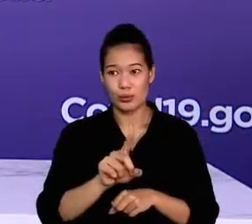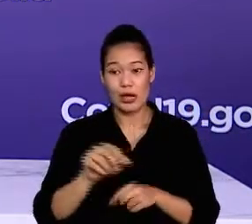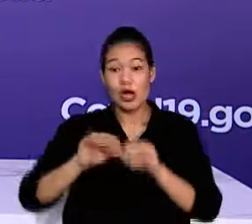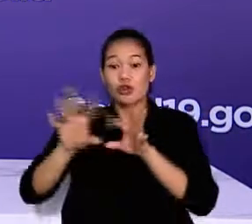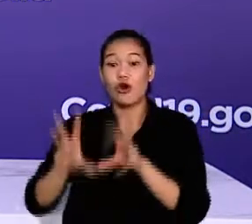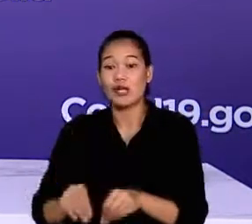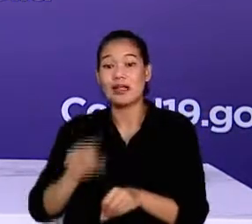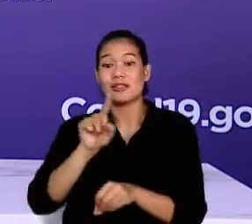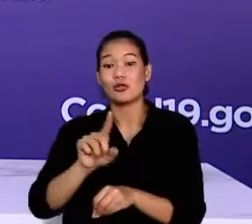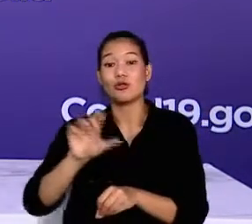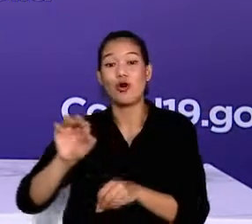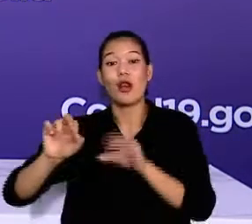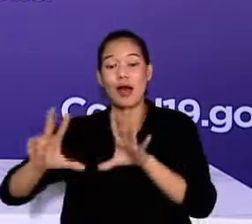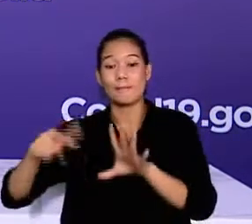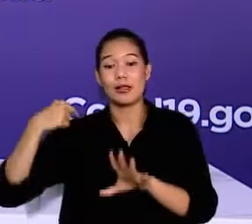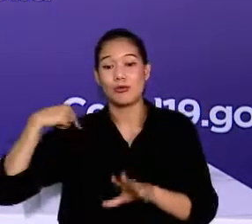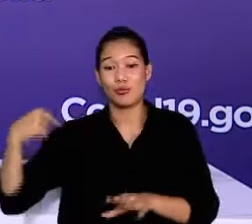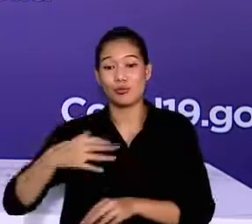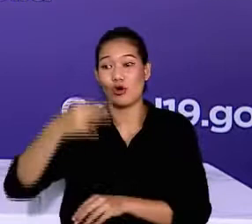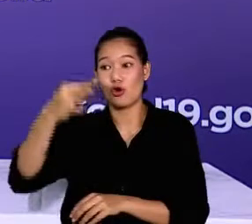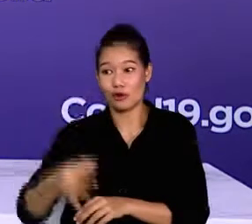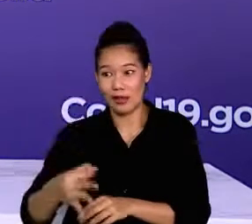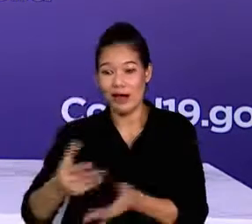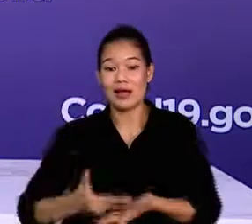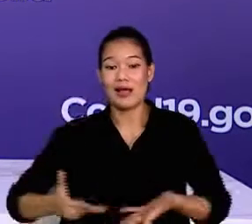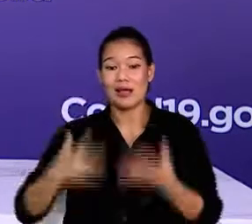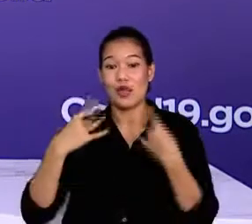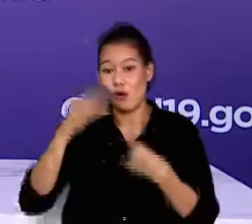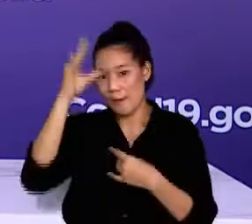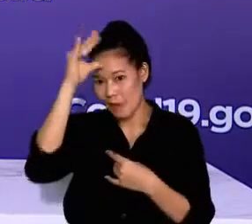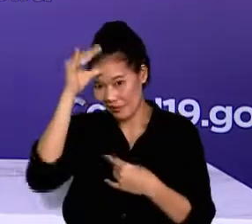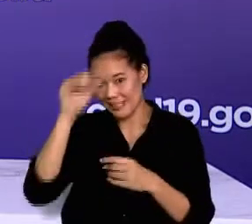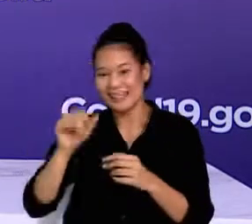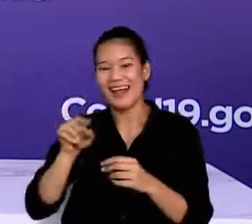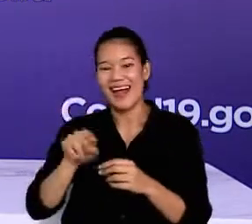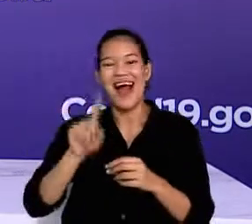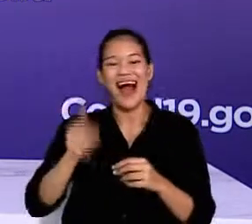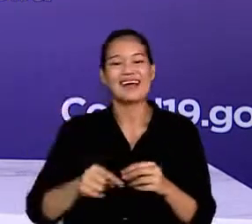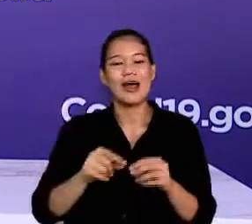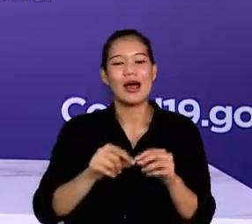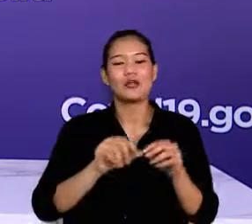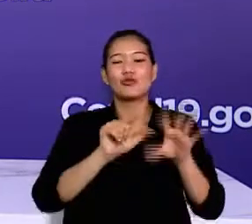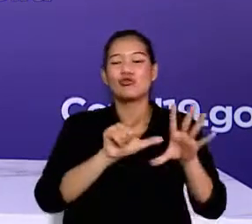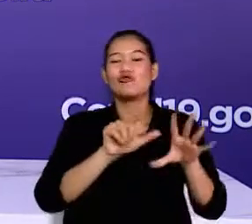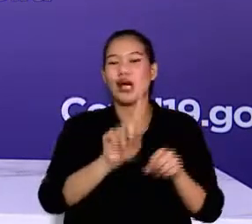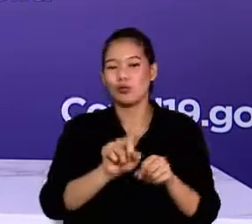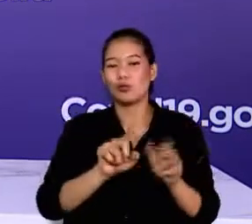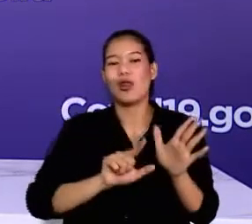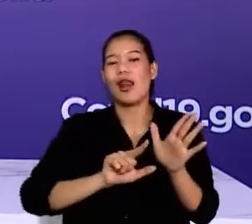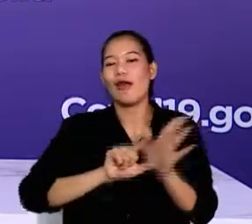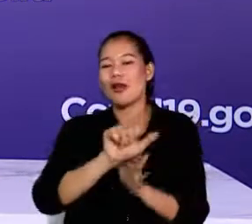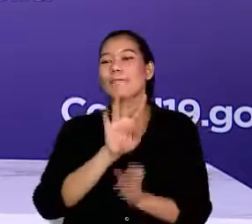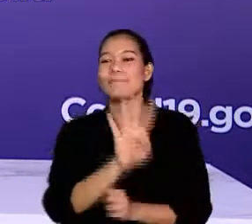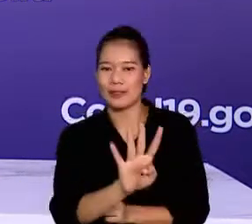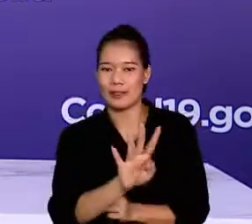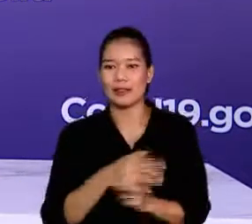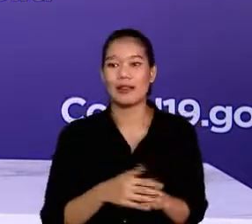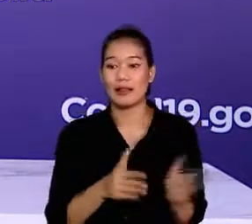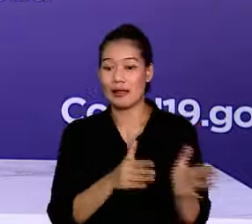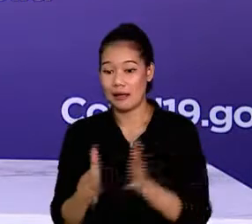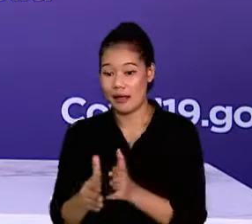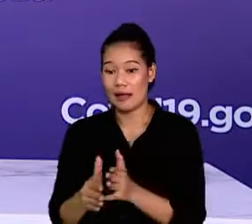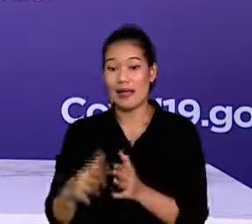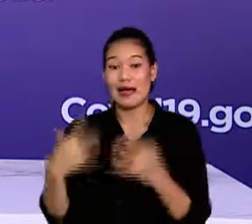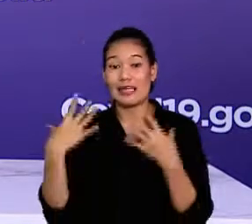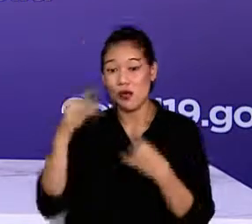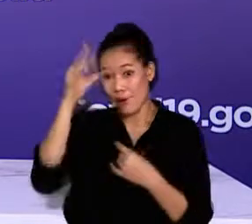128 kabupaten kota di wilayah pulau Jawa Bali yang berada di level 4 sedangkan di wilayah